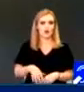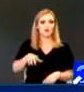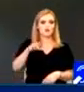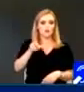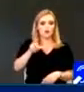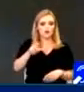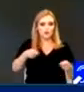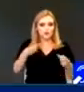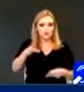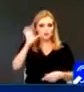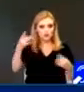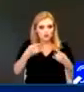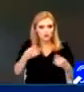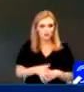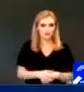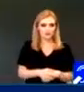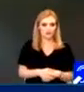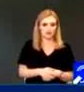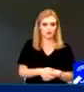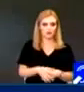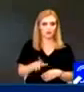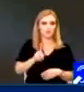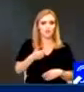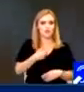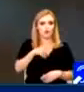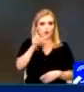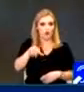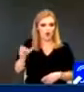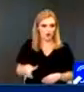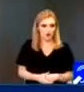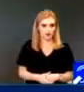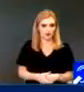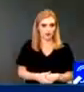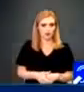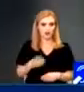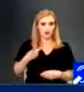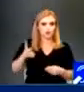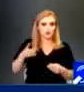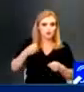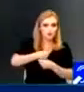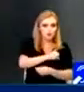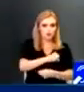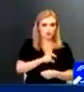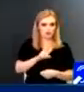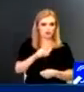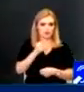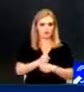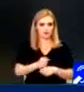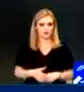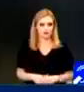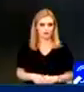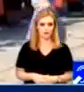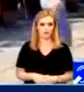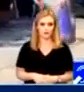televiziune, să citească un alt ziar și să-și formeze o opinie. Nu poți să impui opinia cuiva. Nu poți să te impui